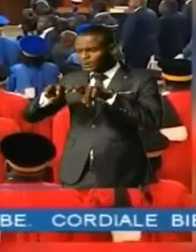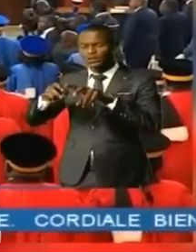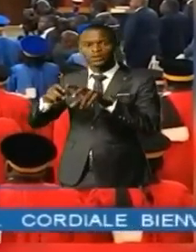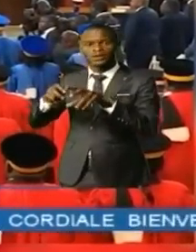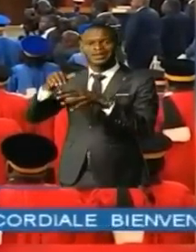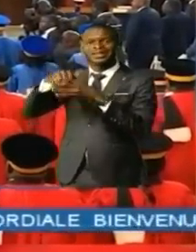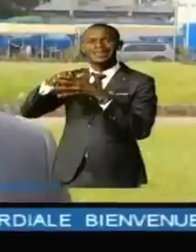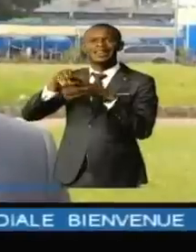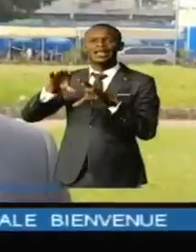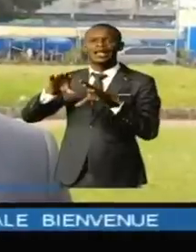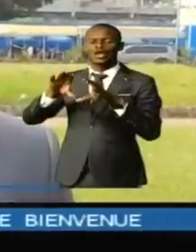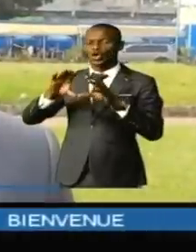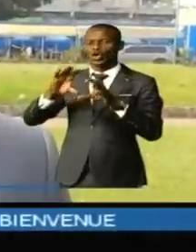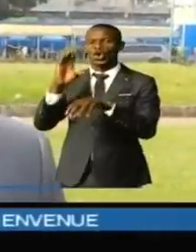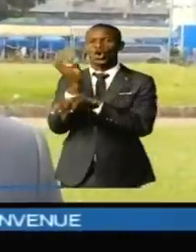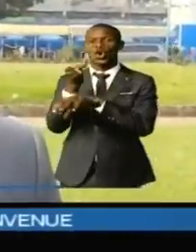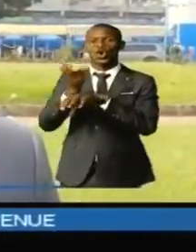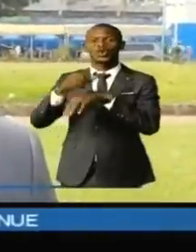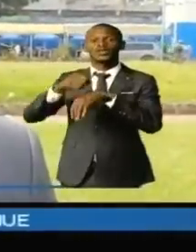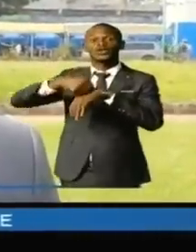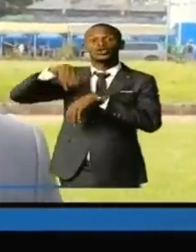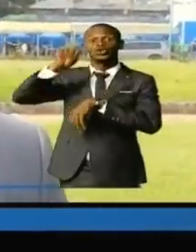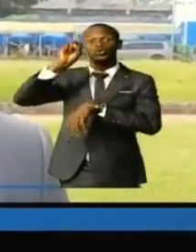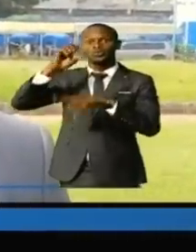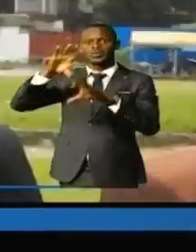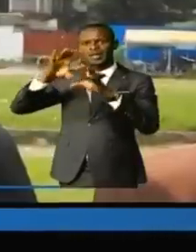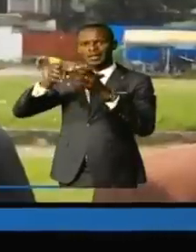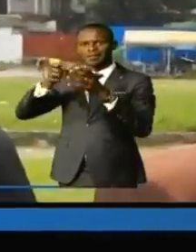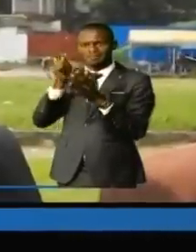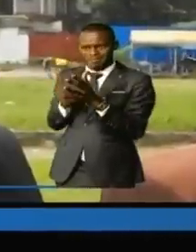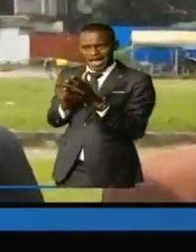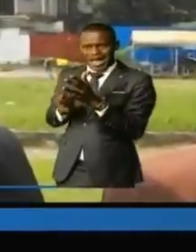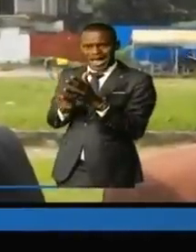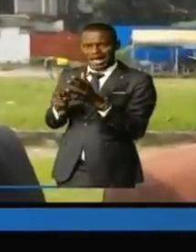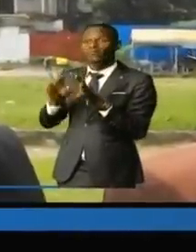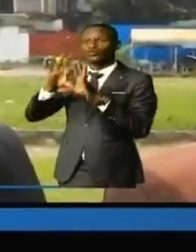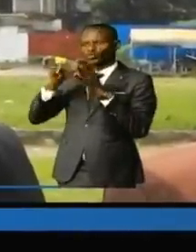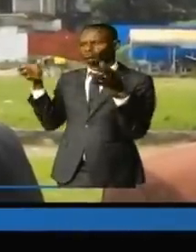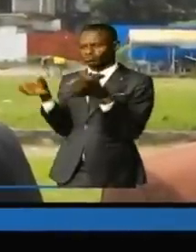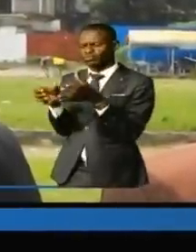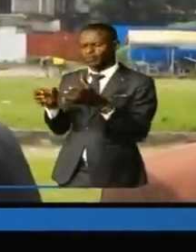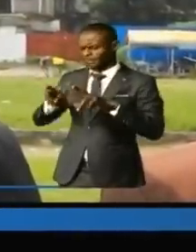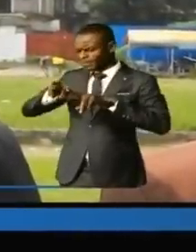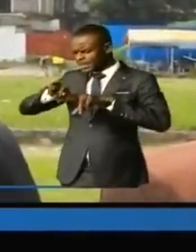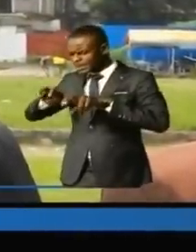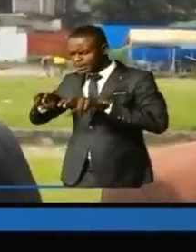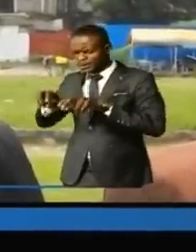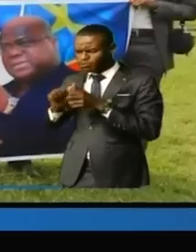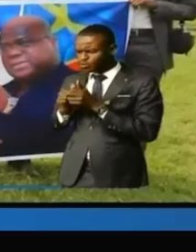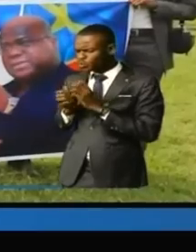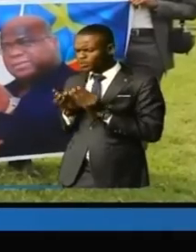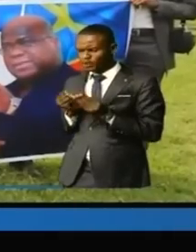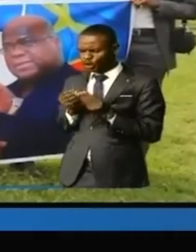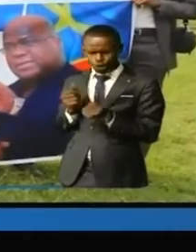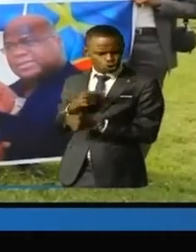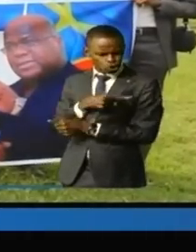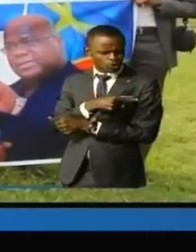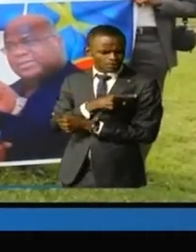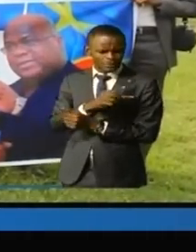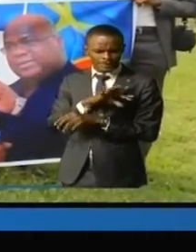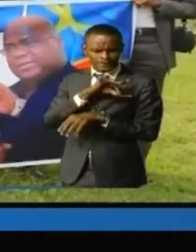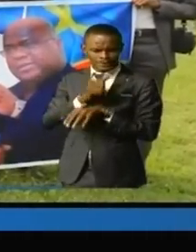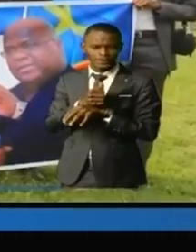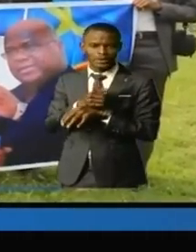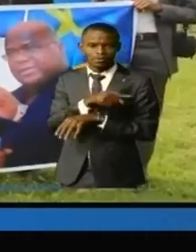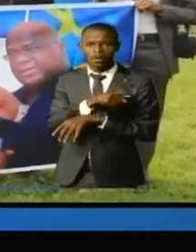magistrature, pour examiner les cas de tout un chacun. Cette bonne nouvelle a poussé ce groupe des magistrats à remercier les garants